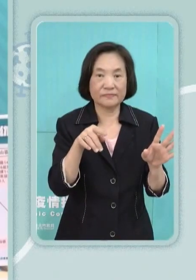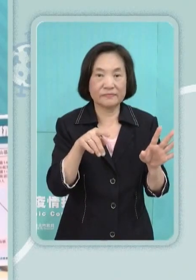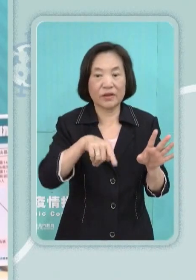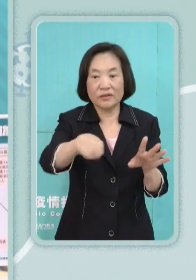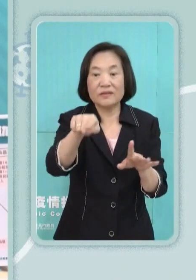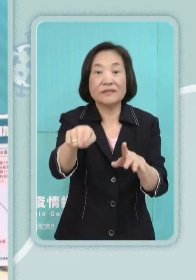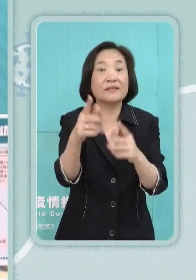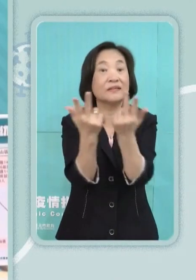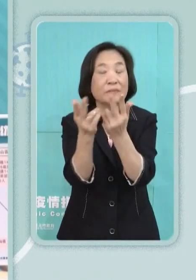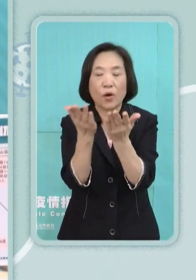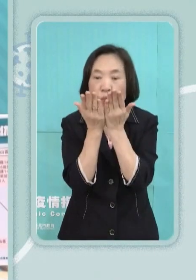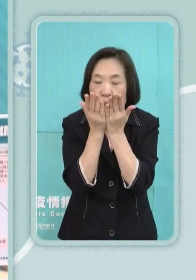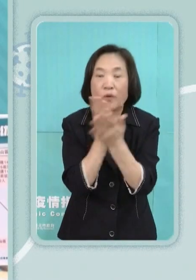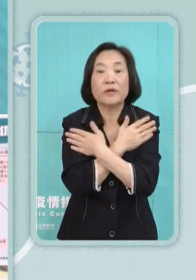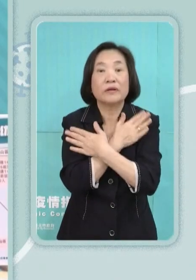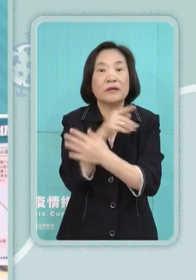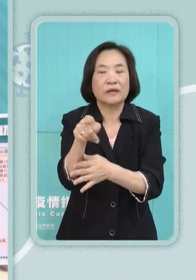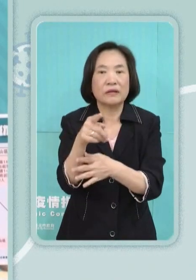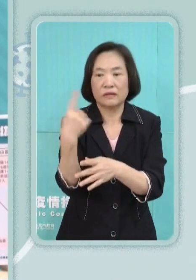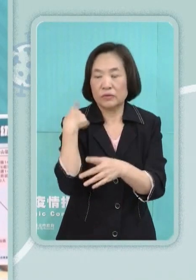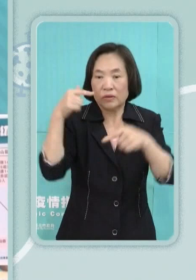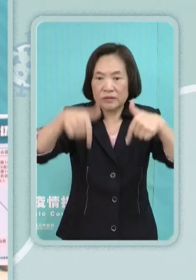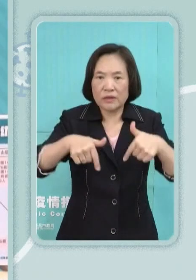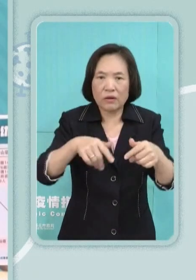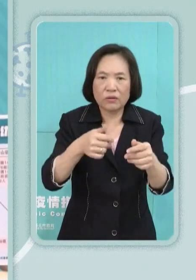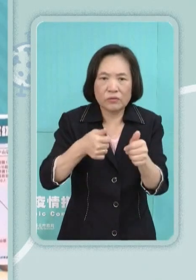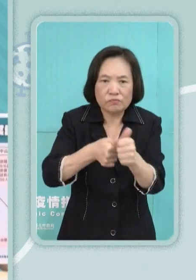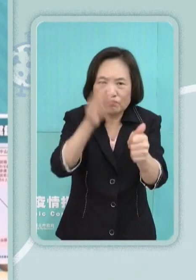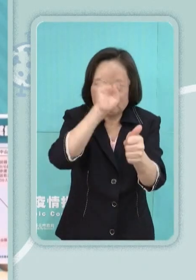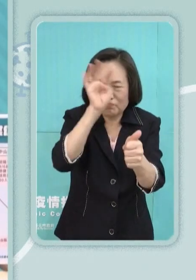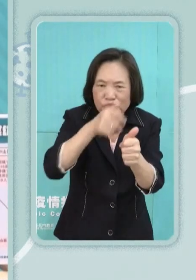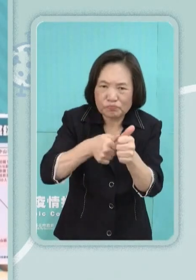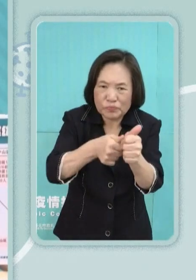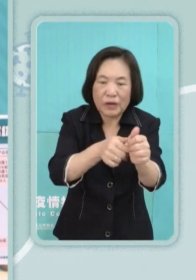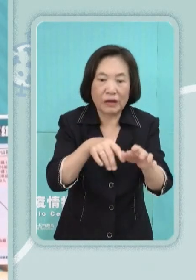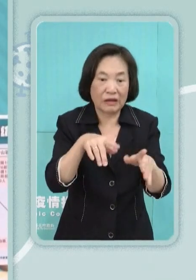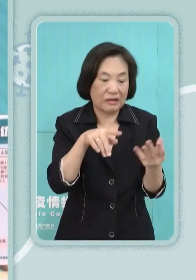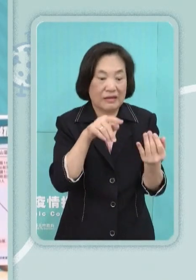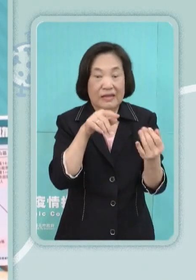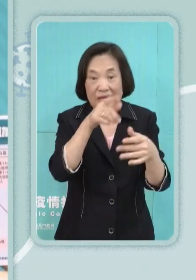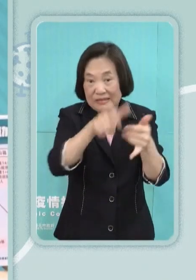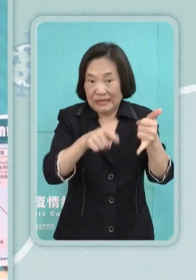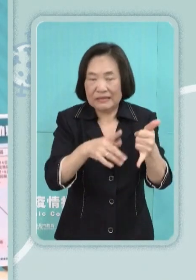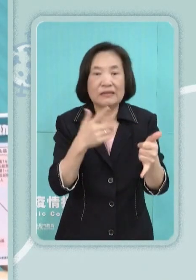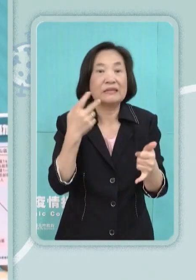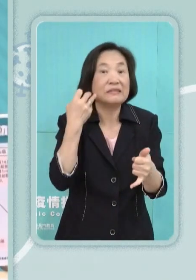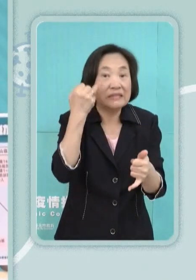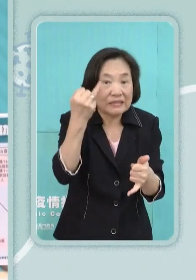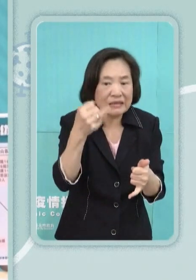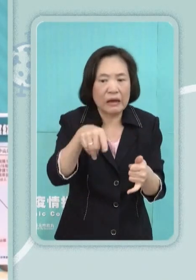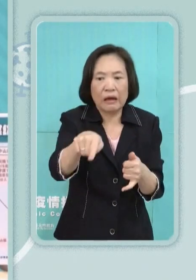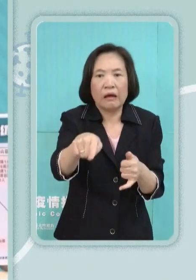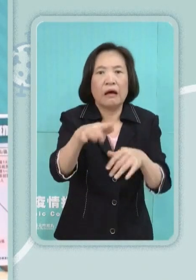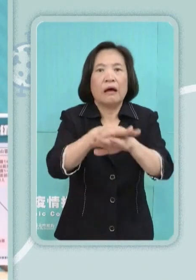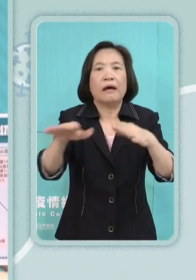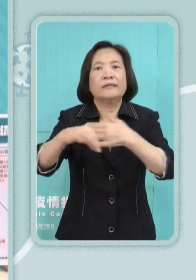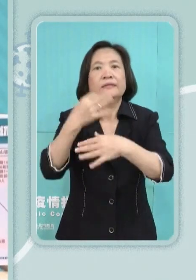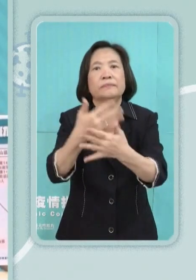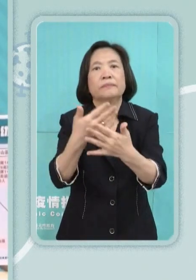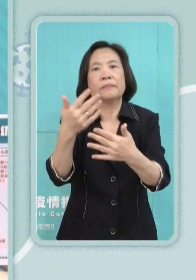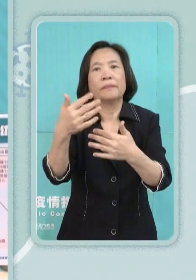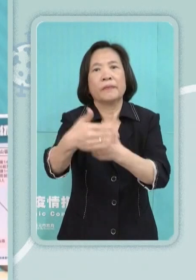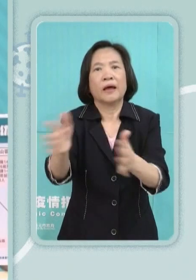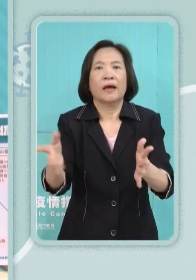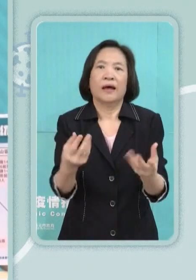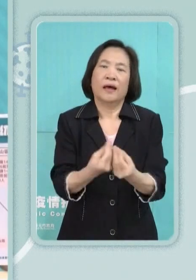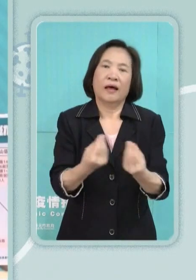里念幼稚园的，等到昨天下午疫调一问起来，包括他的姐姐也去上安心班了，哇，这一下就连我们的